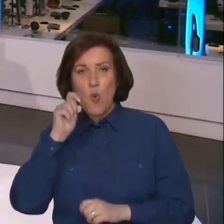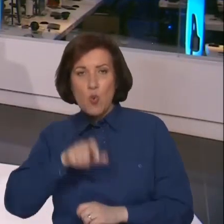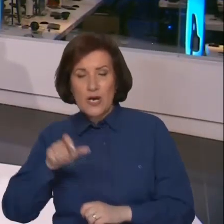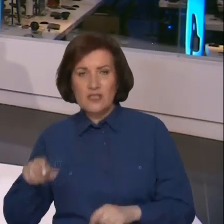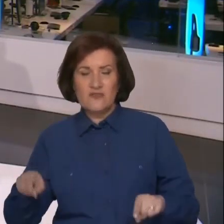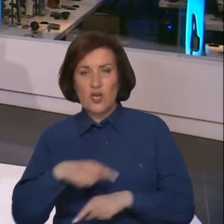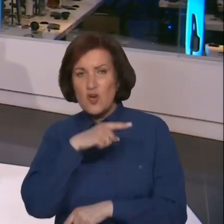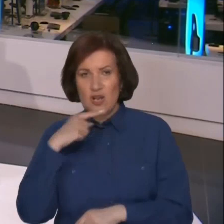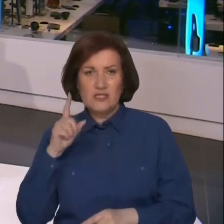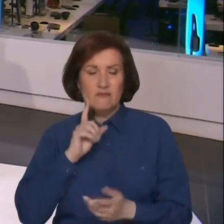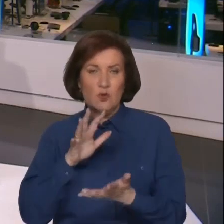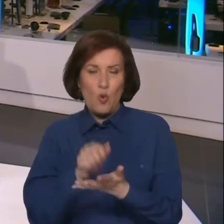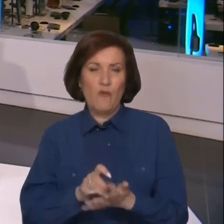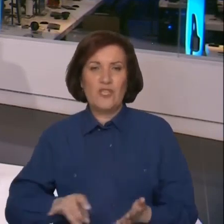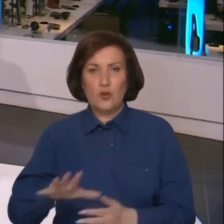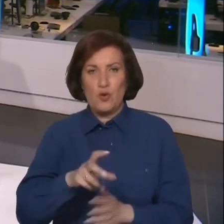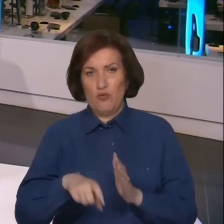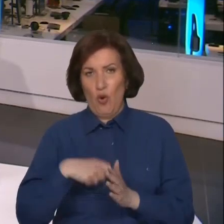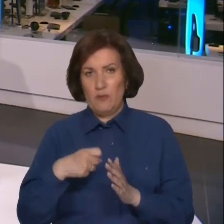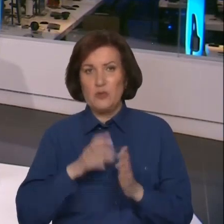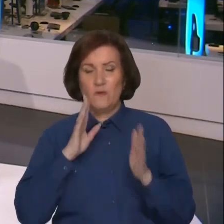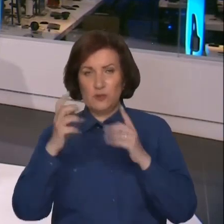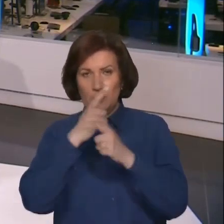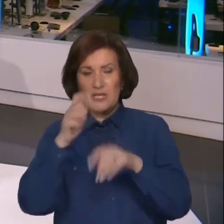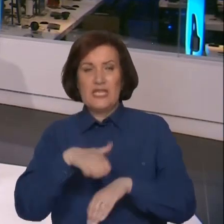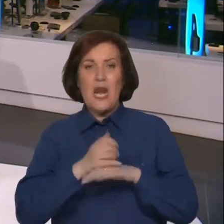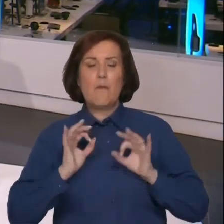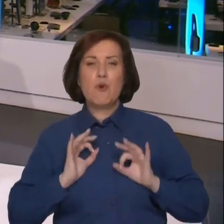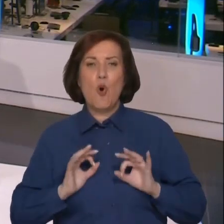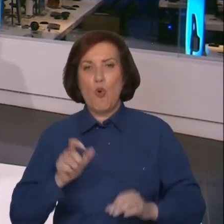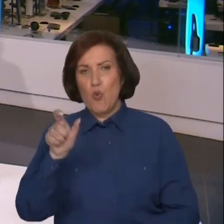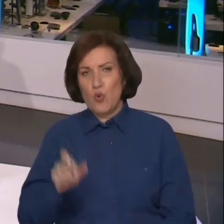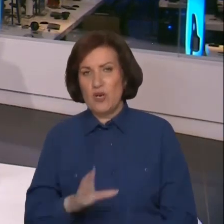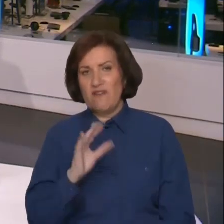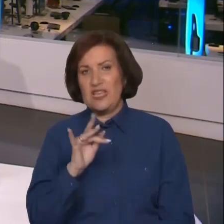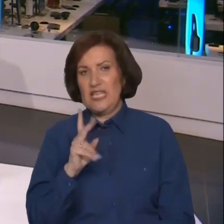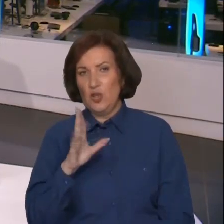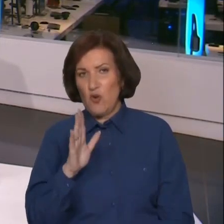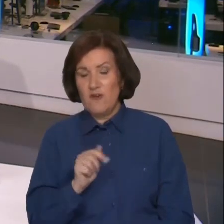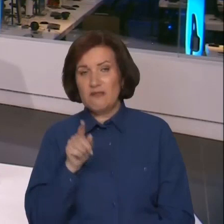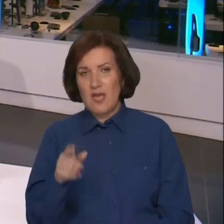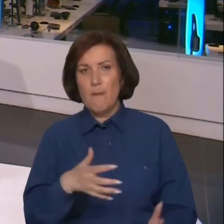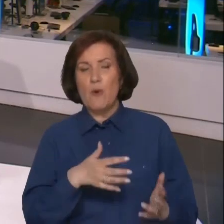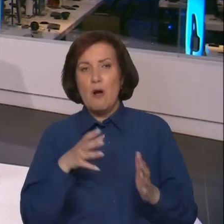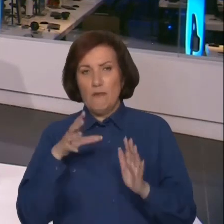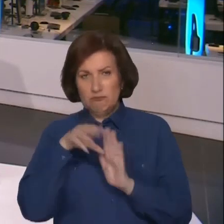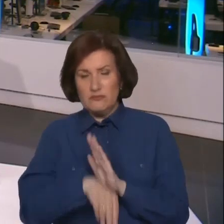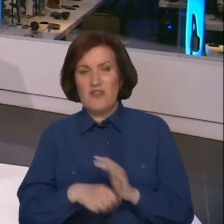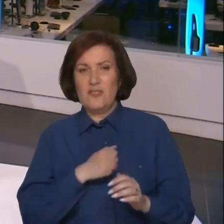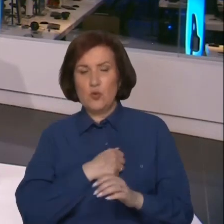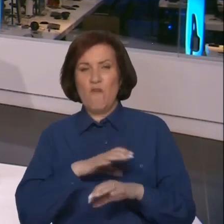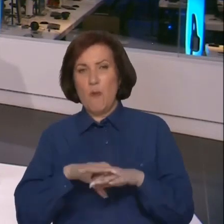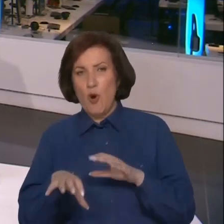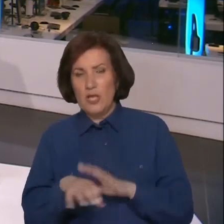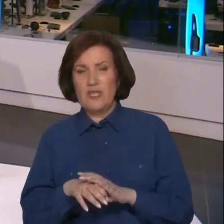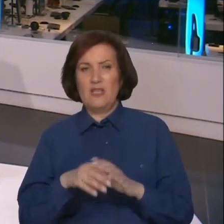на тимчасово окупованих територіях Донбасу. Про це у Фейсбук повідомила генеральна прокурорка Ірина Венедіктова. Там утримують військовополонених,